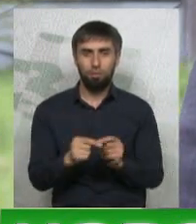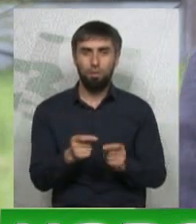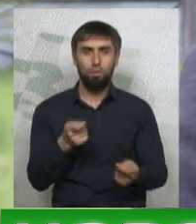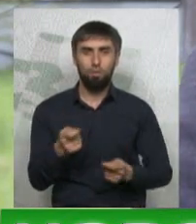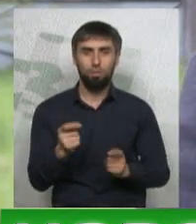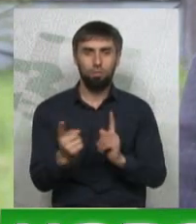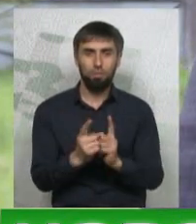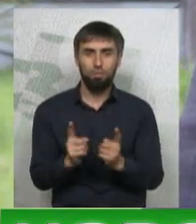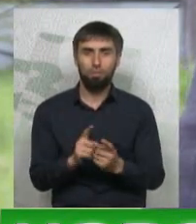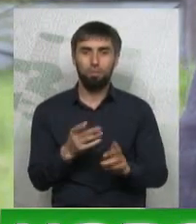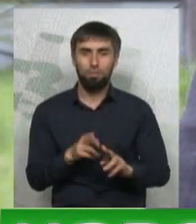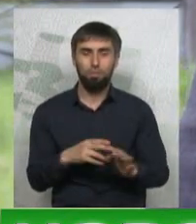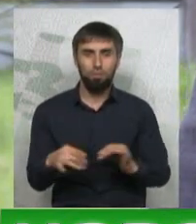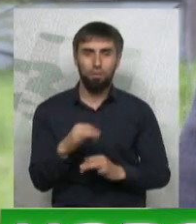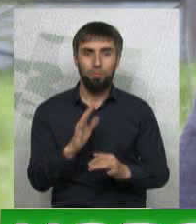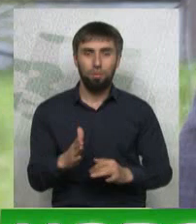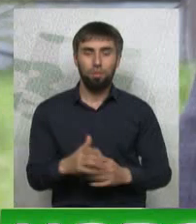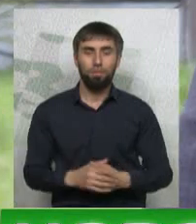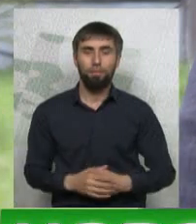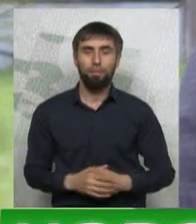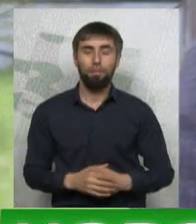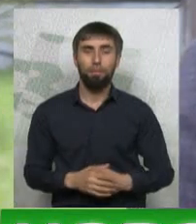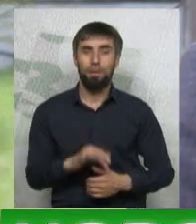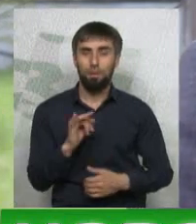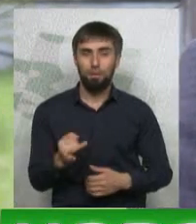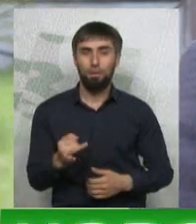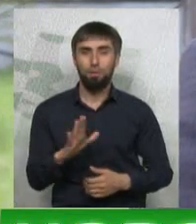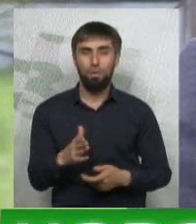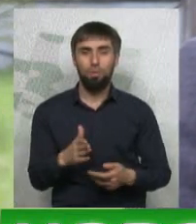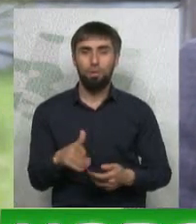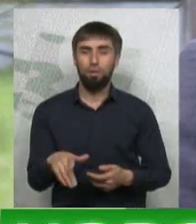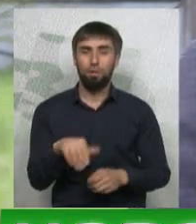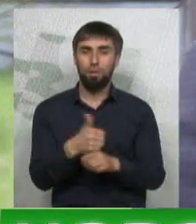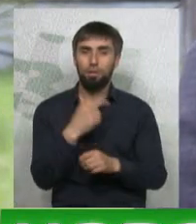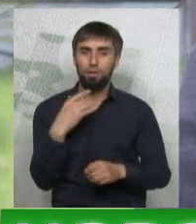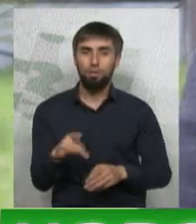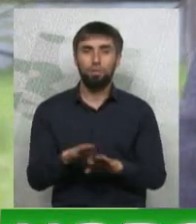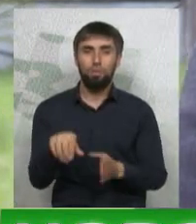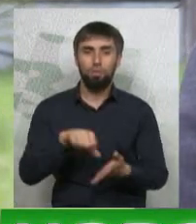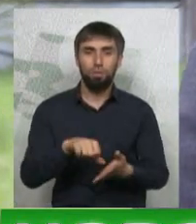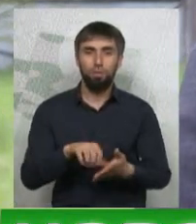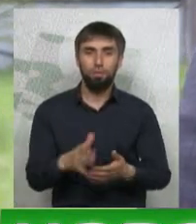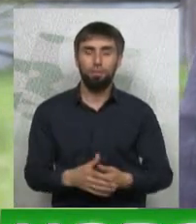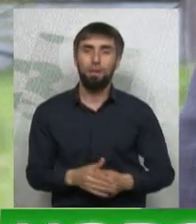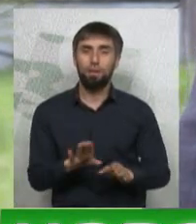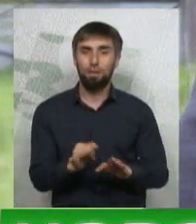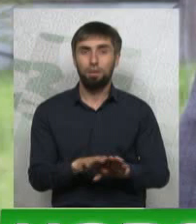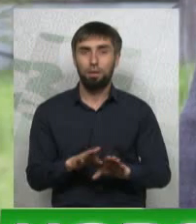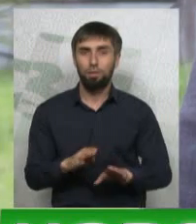руководителями отраслевых федеральных ведомств, непосредственно с руководством нашего региона и